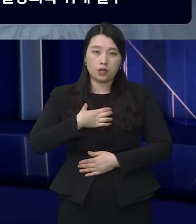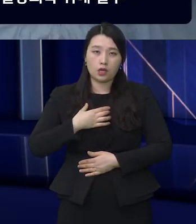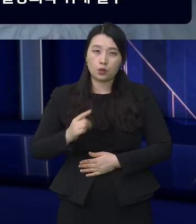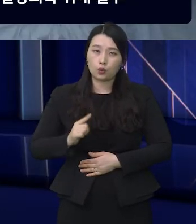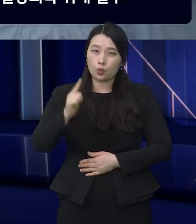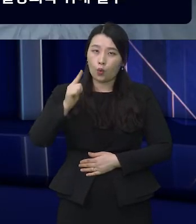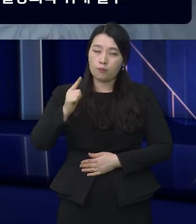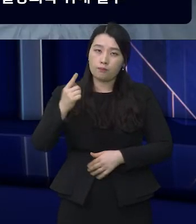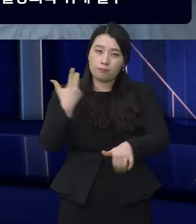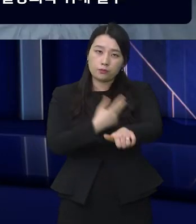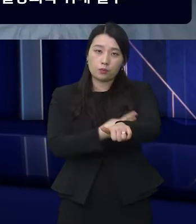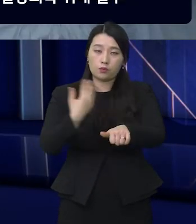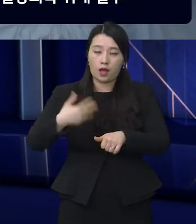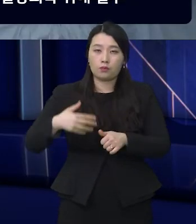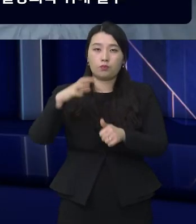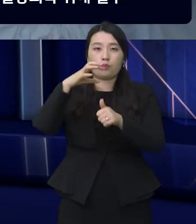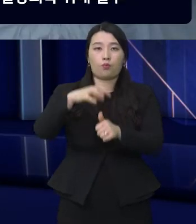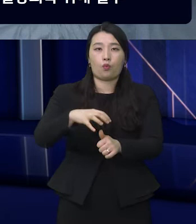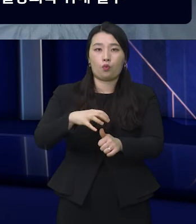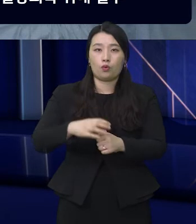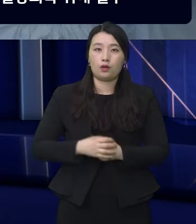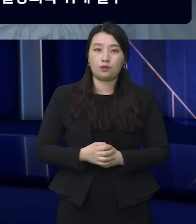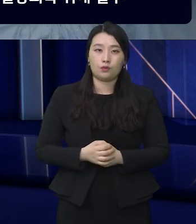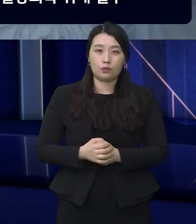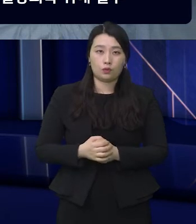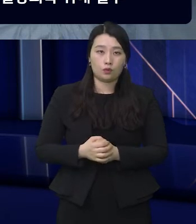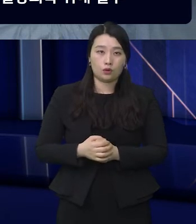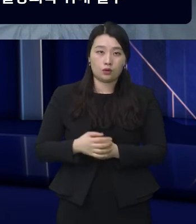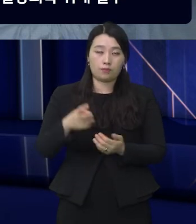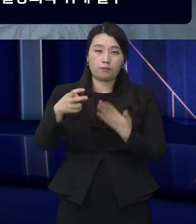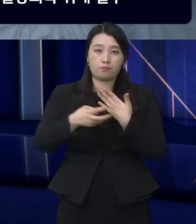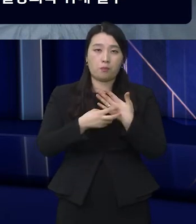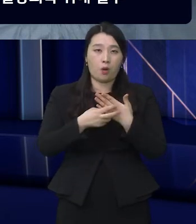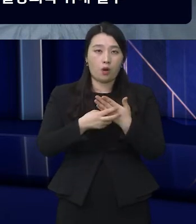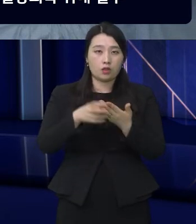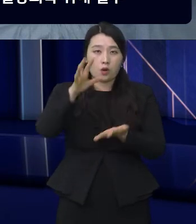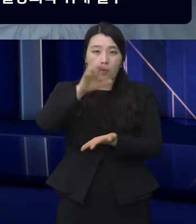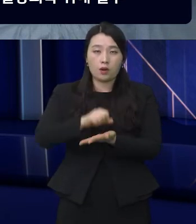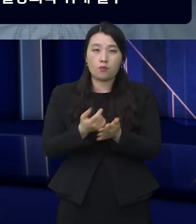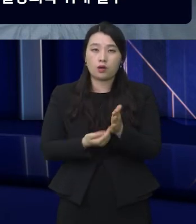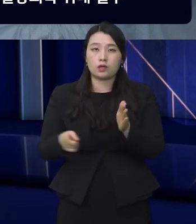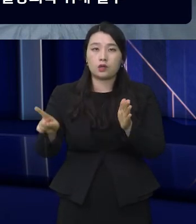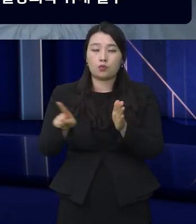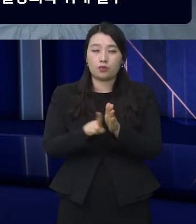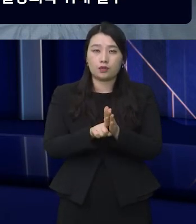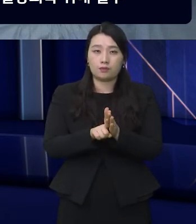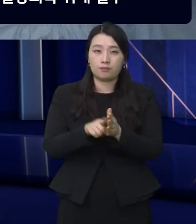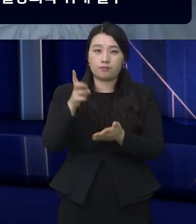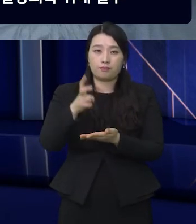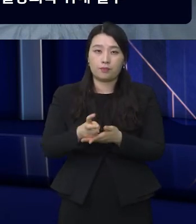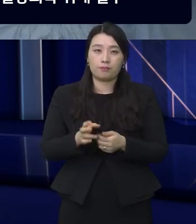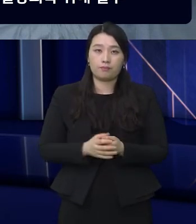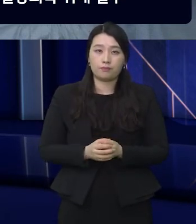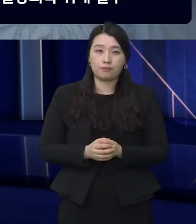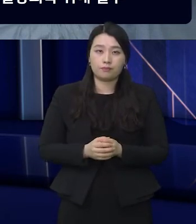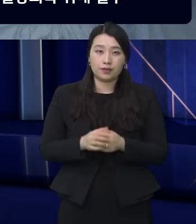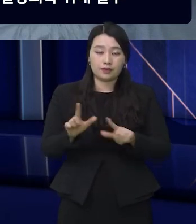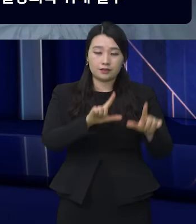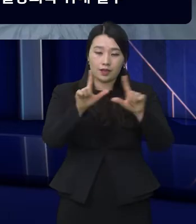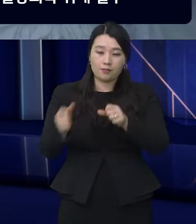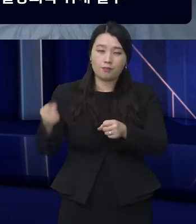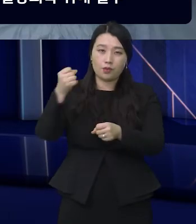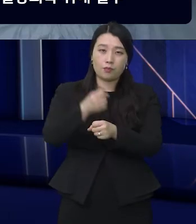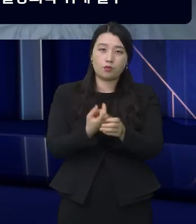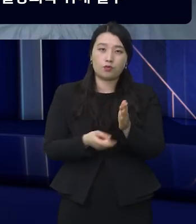미 적정 자를 보호하고 의료 여력을 확보하기 위한 조치 라며 일상 회복을 위해 반드시 필요하다 고